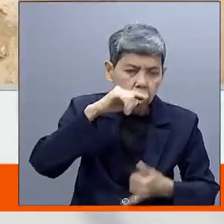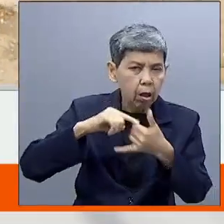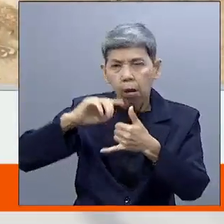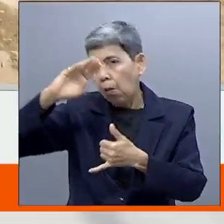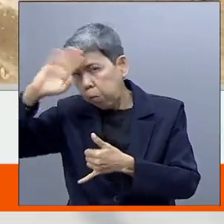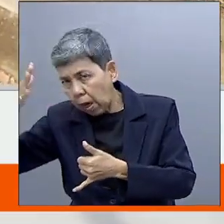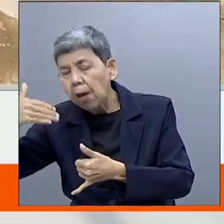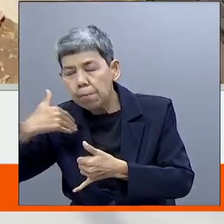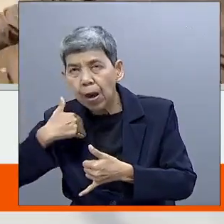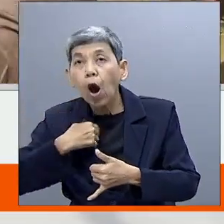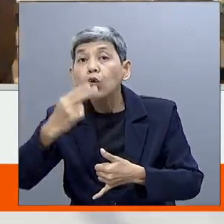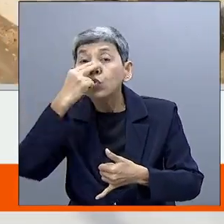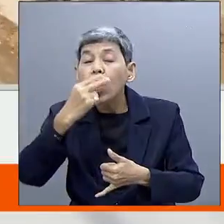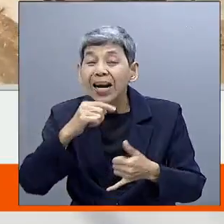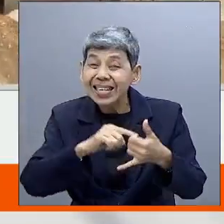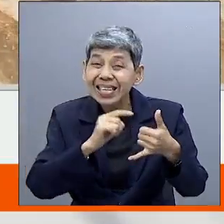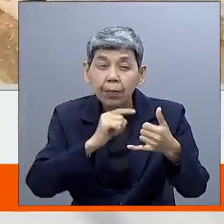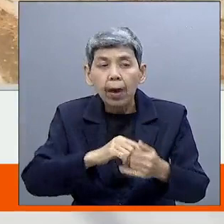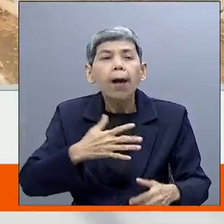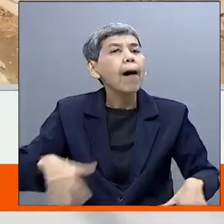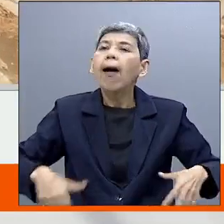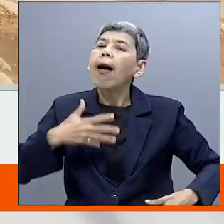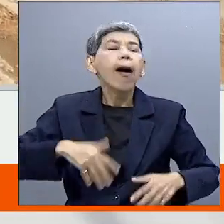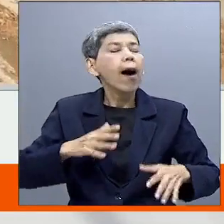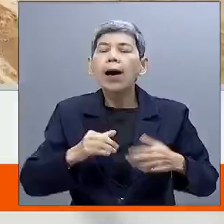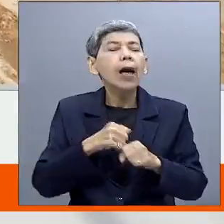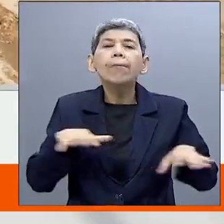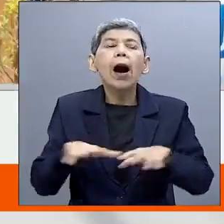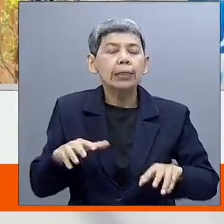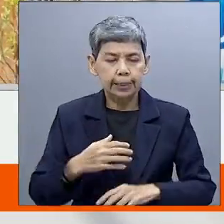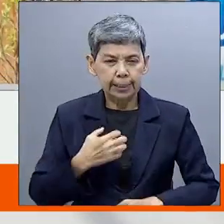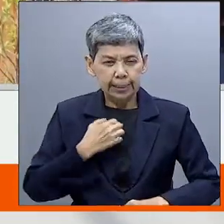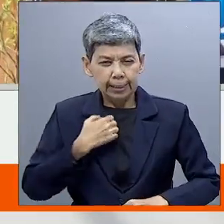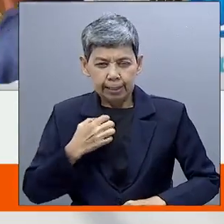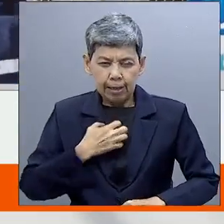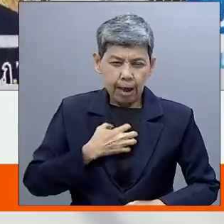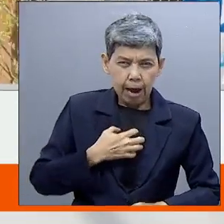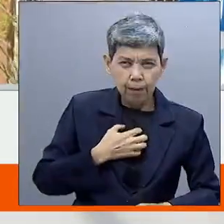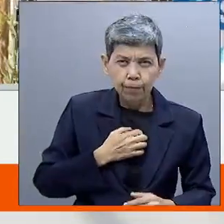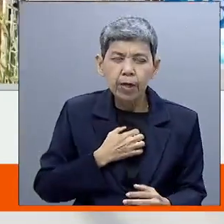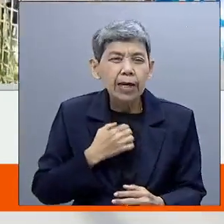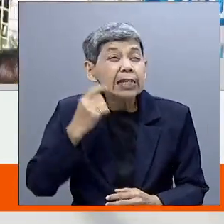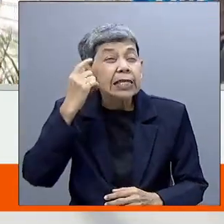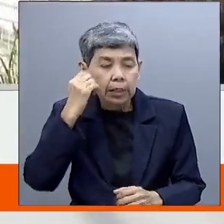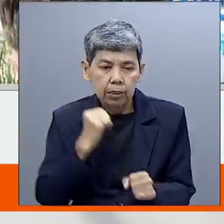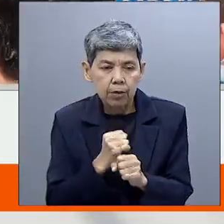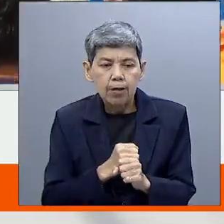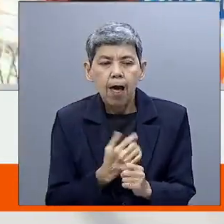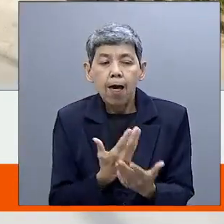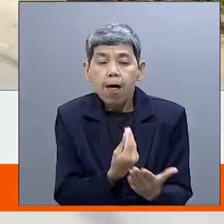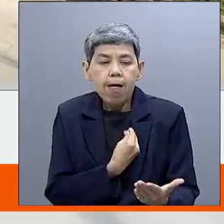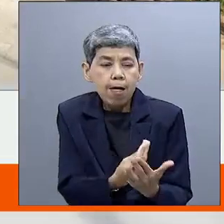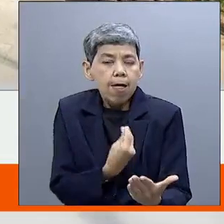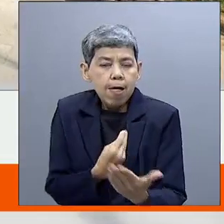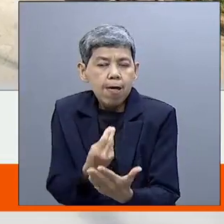คือที่แยกให้ชัดคือพวกที่ไม่ป่วยเนี่ยเขาทำด้วยเรื่องของการส่วนใหญ่คือเป็นเรื่องของผลประโยชน ์